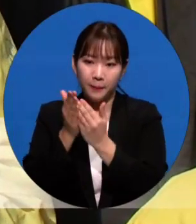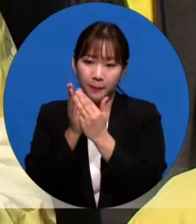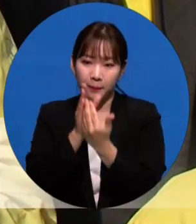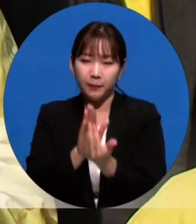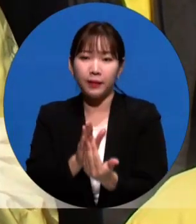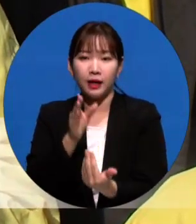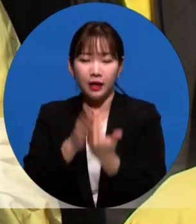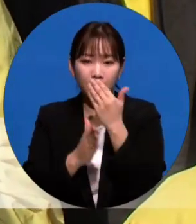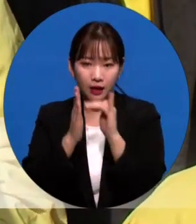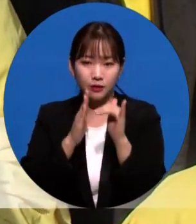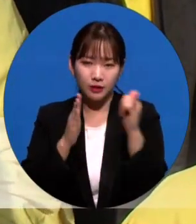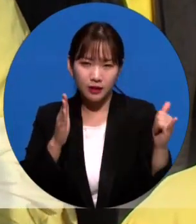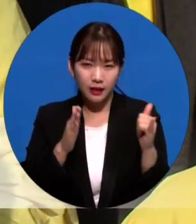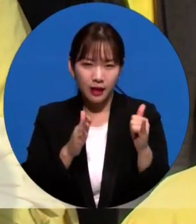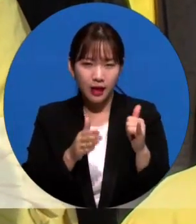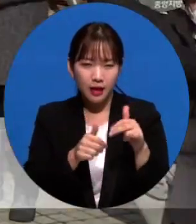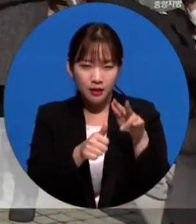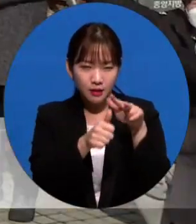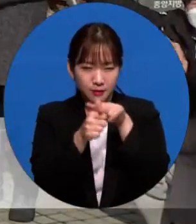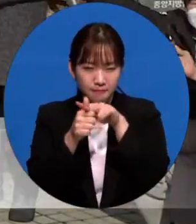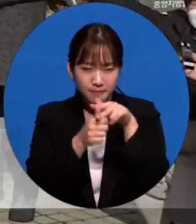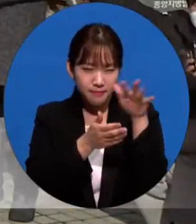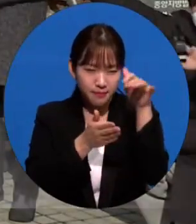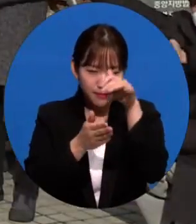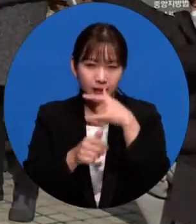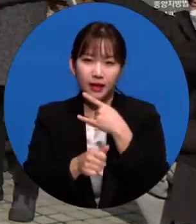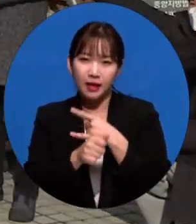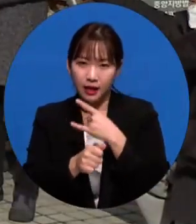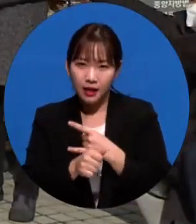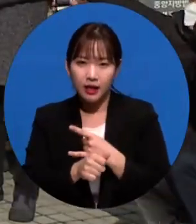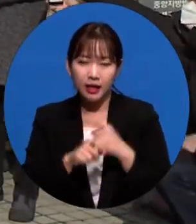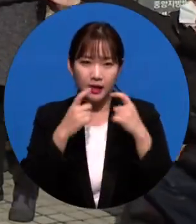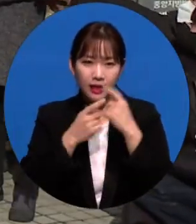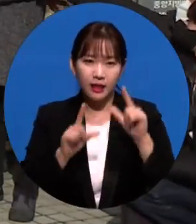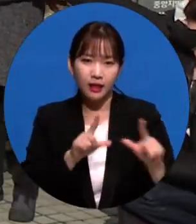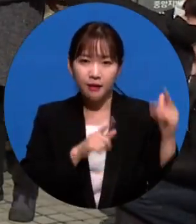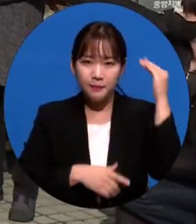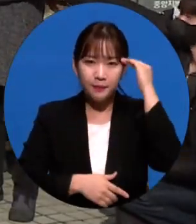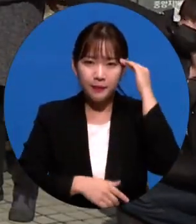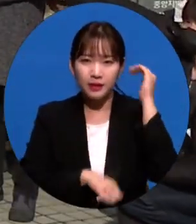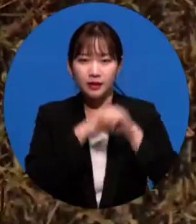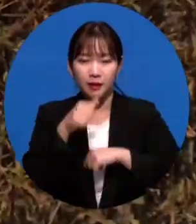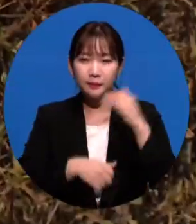정치 성향 등을 사찰 보고해 사생활의 자유를 침해한 사실이 인정된다고 판시했습니다